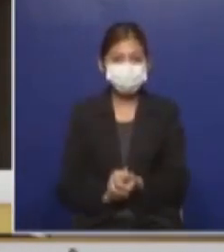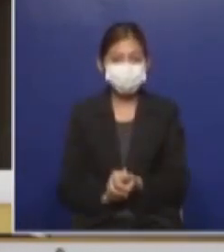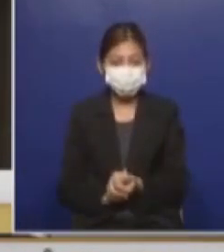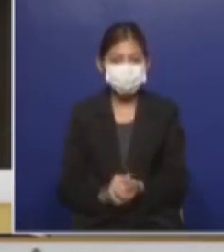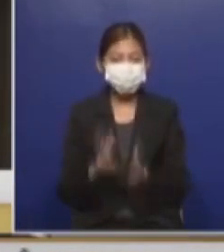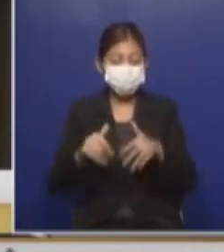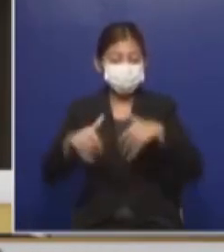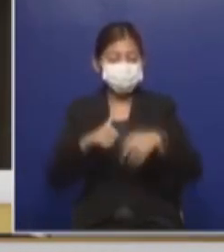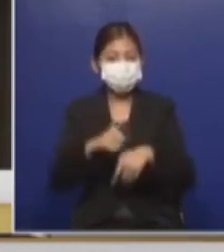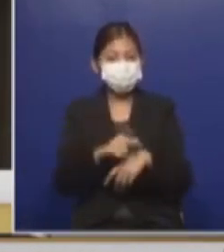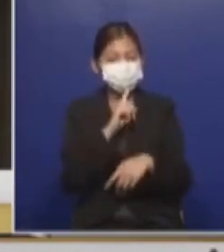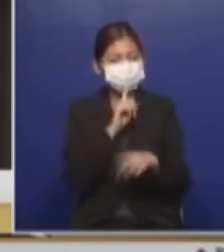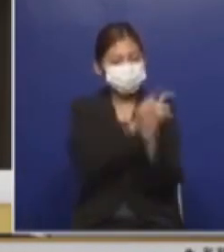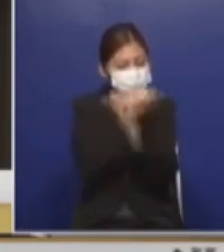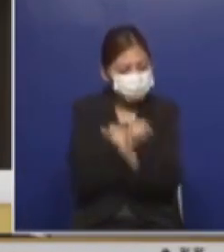ดวัคซีน